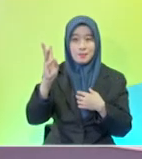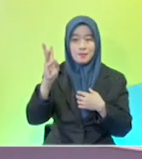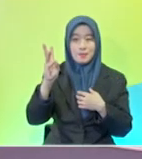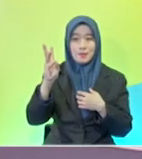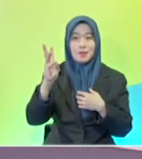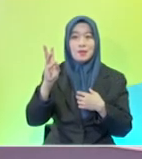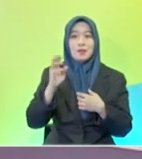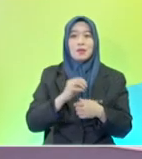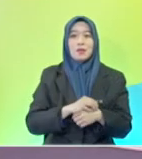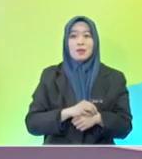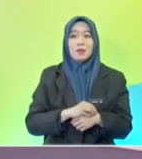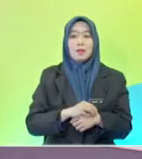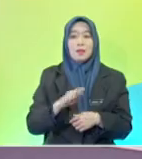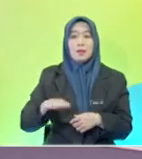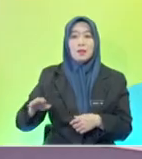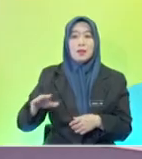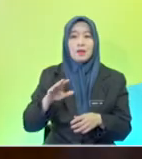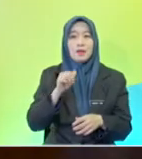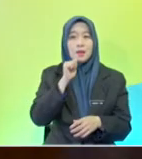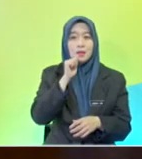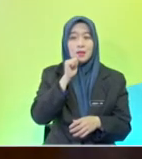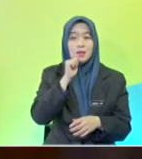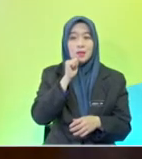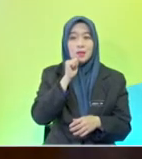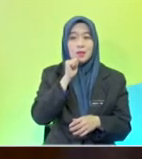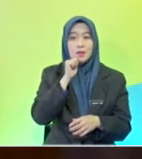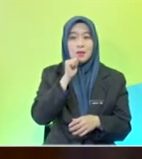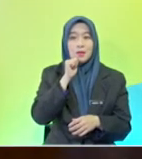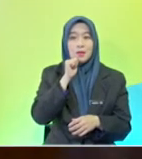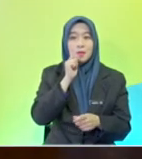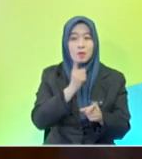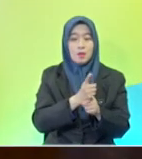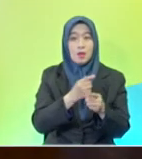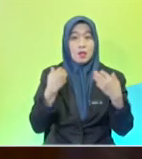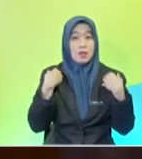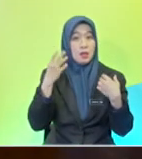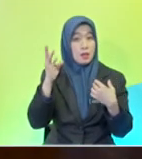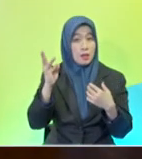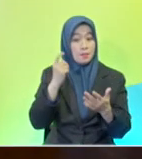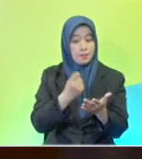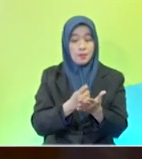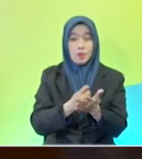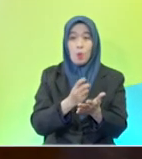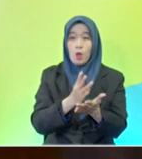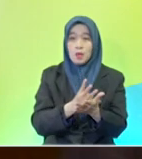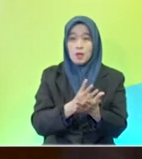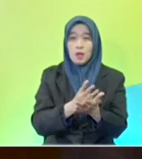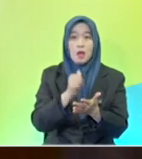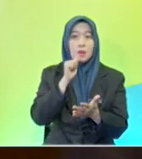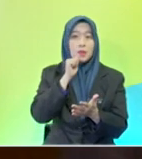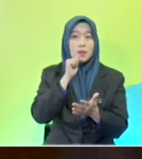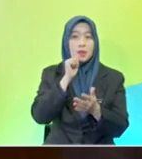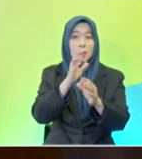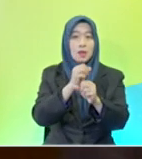betul lah Adik Amni. 6 tanda waqaf. Ya, ada 6 tanda waqaf. Tahniah, Amni layak mendapat